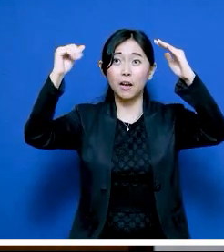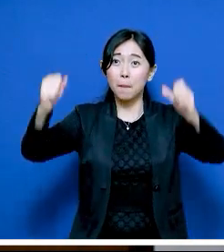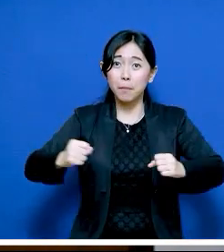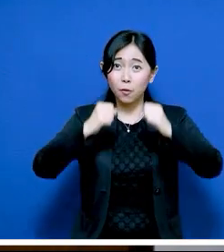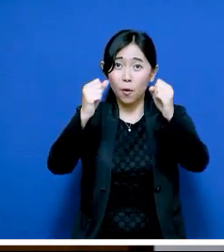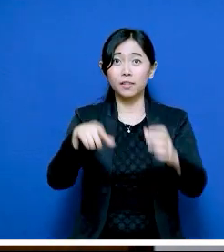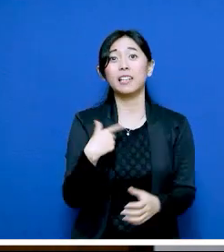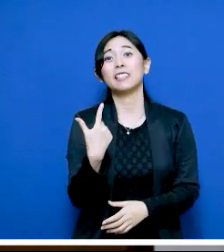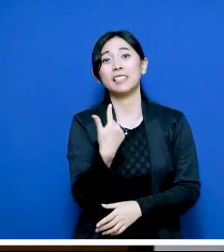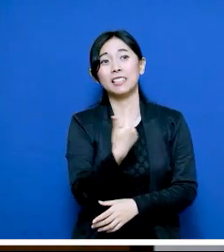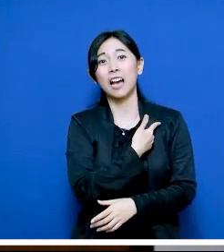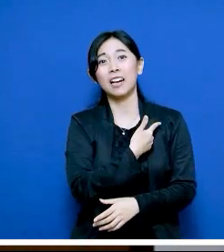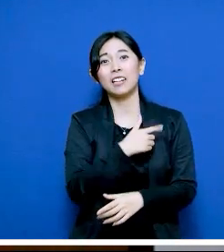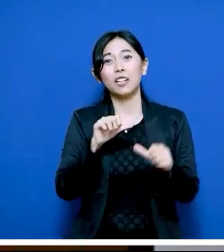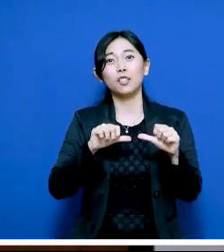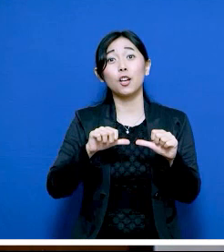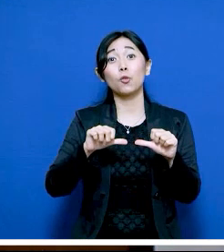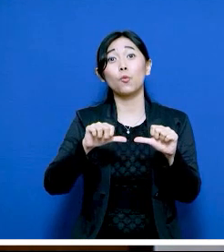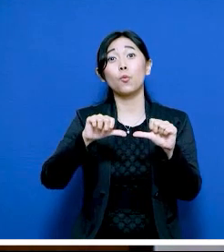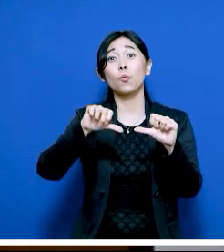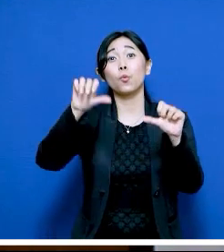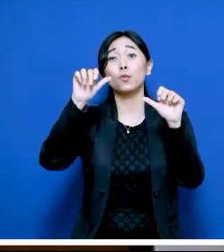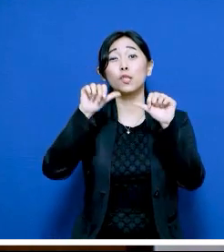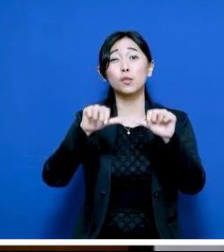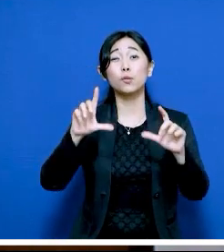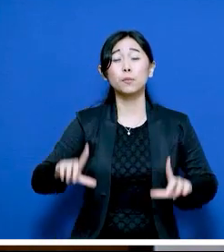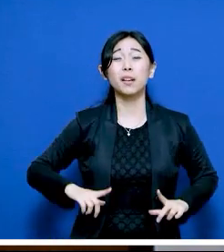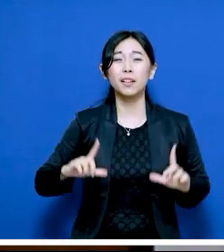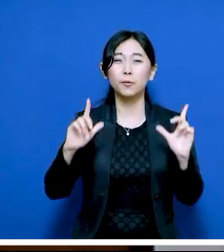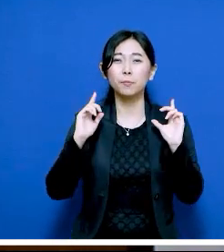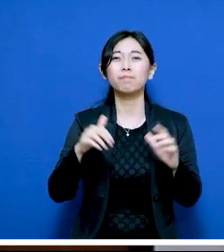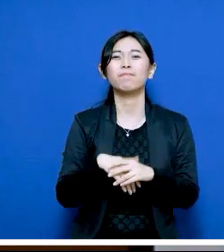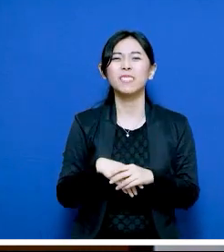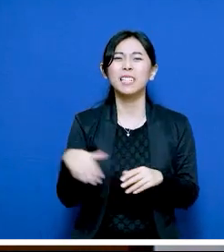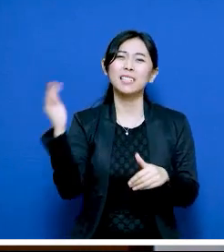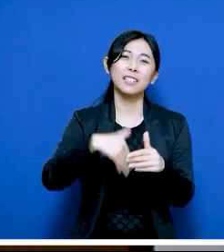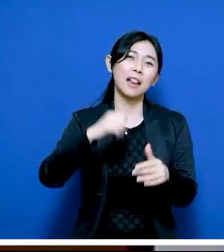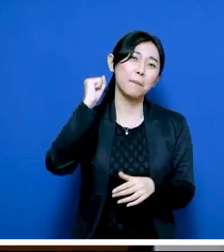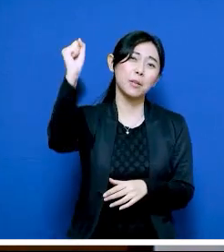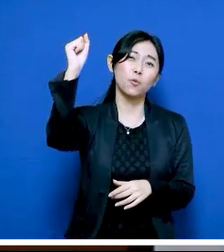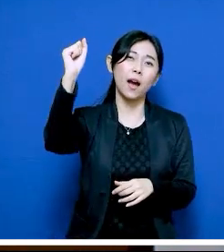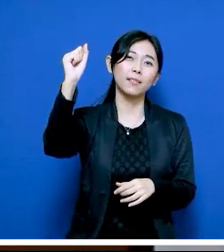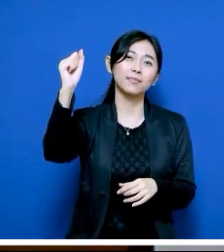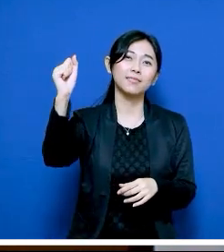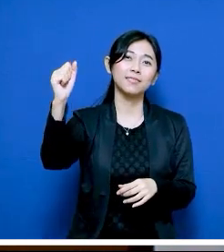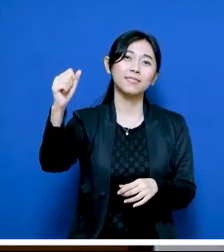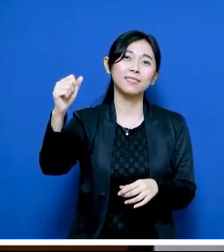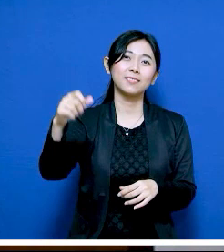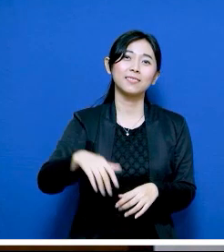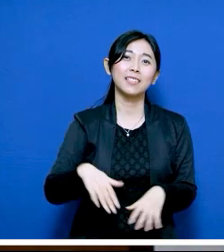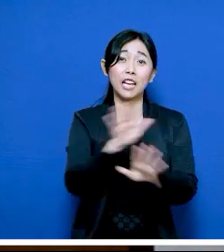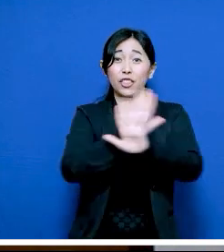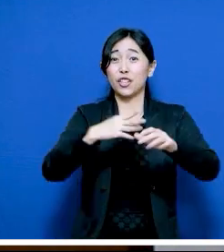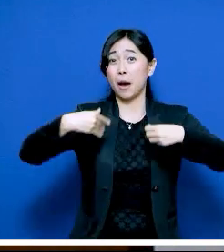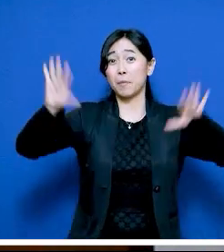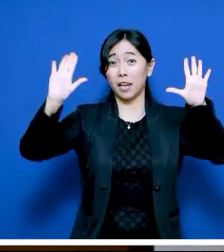menguatkan kita untuk terus menghidupinya dalam perjuangan yang pantang menyerah?